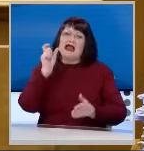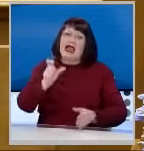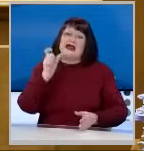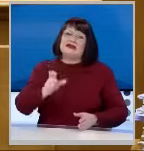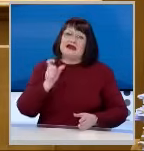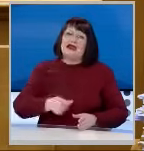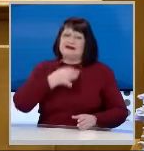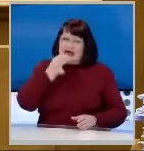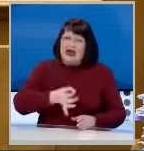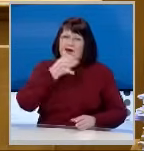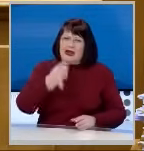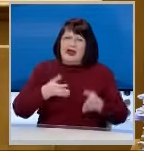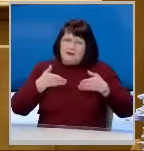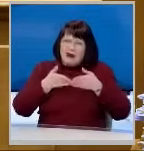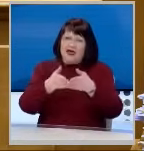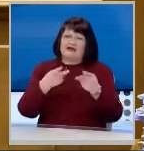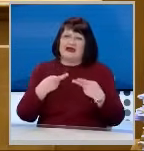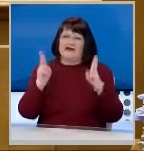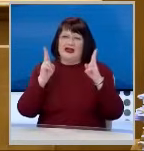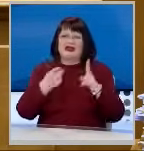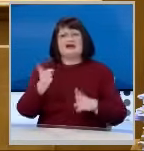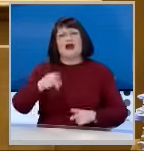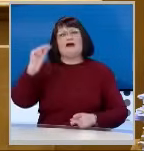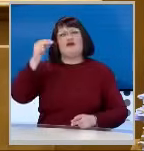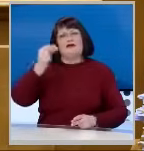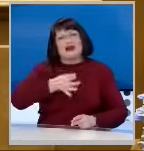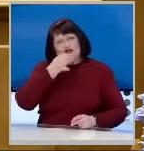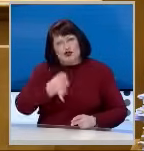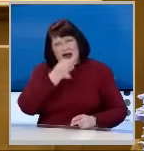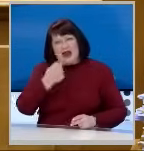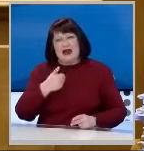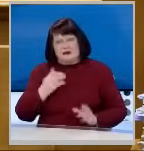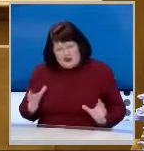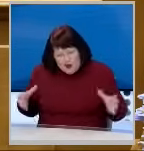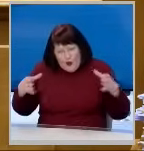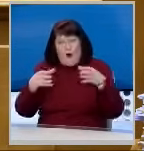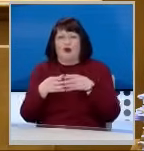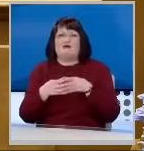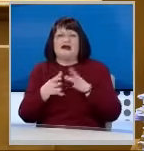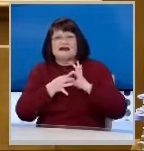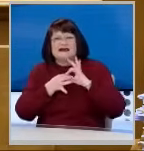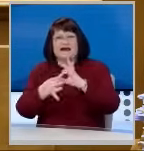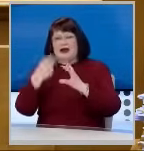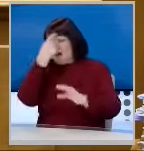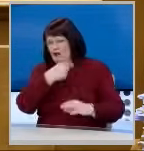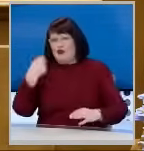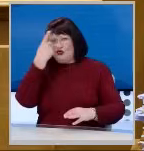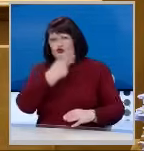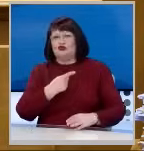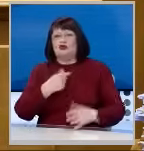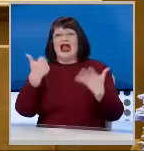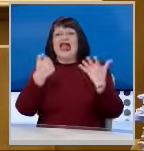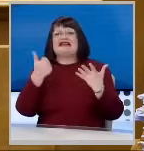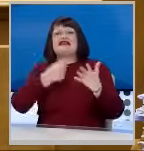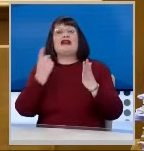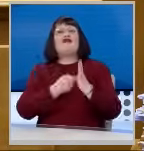ξανά εμείς ο πλεύση ελευθερίας και άλλοι βουλευτές αλλά εμείς συντεταγμένα συνέχεια και εγώ προσωπικά πάνω από 60